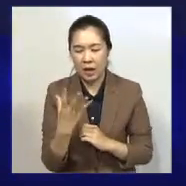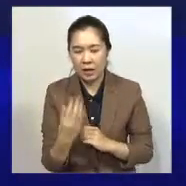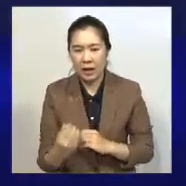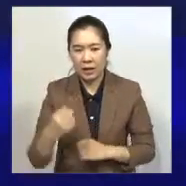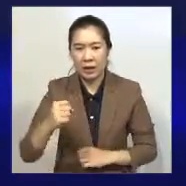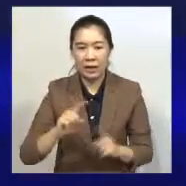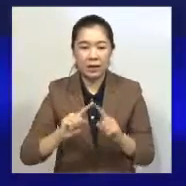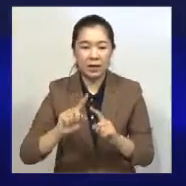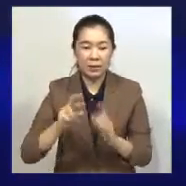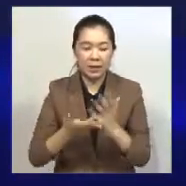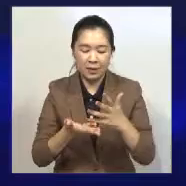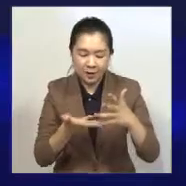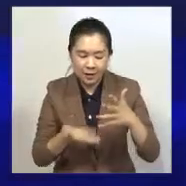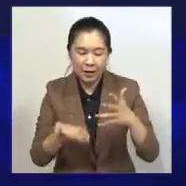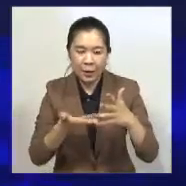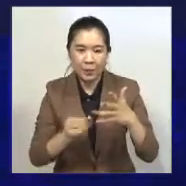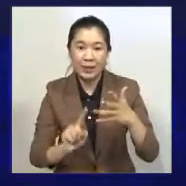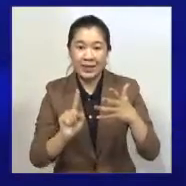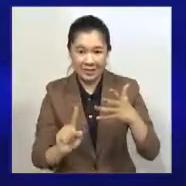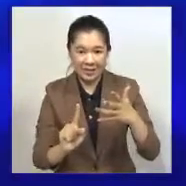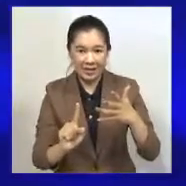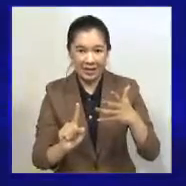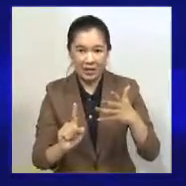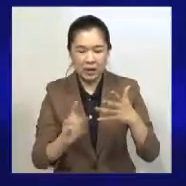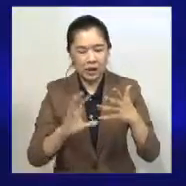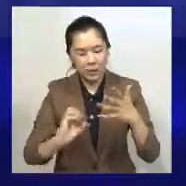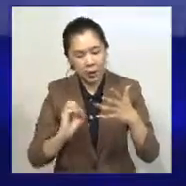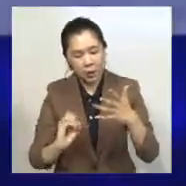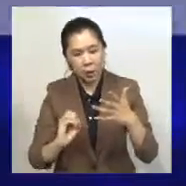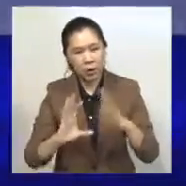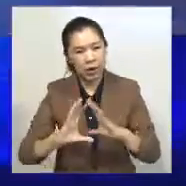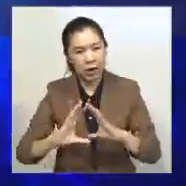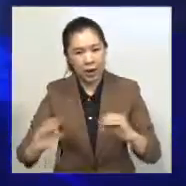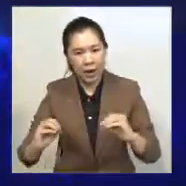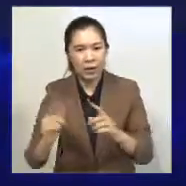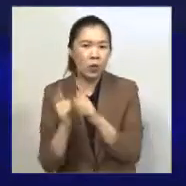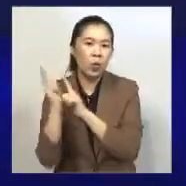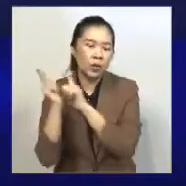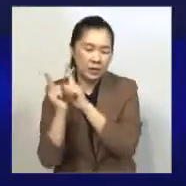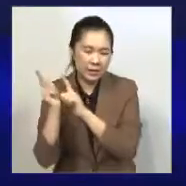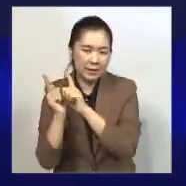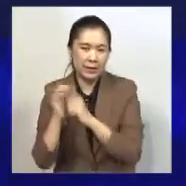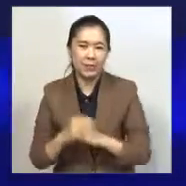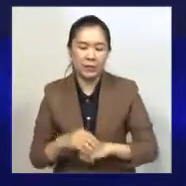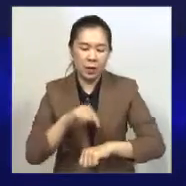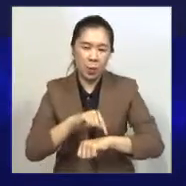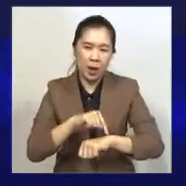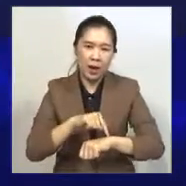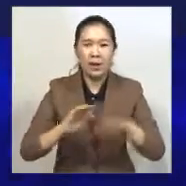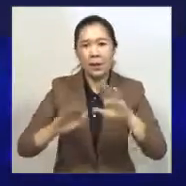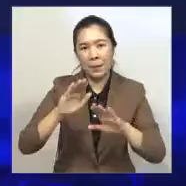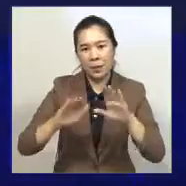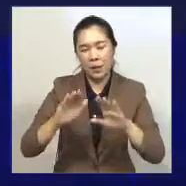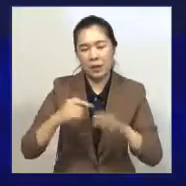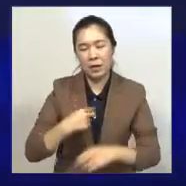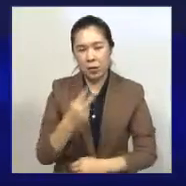1นะอาจจะไปเป็นระดับ0หรือว่าหายไปอยู่ที่จังหวัดเลย ช่วงเวลาน่าจะประมาณกี่โมงคะ ผ